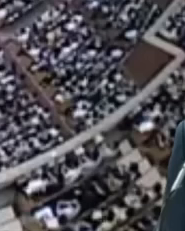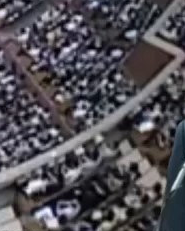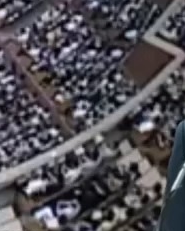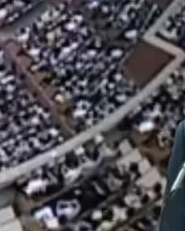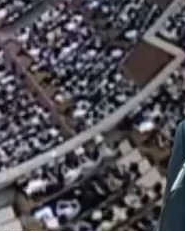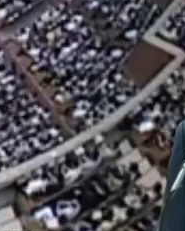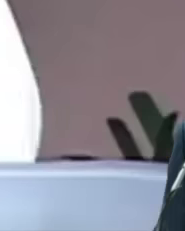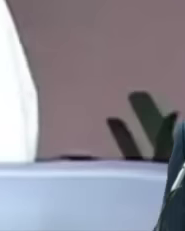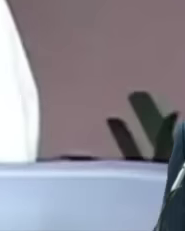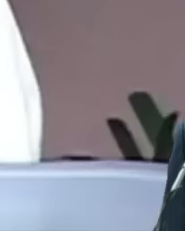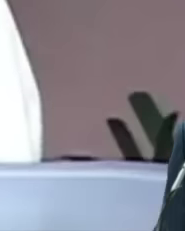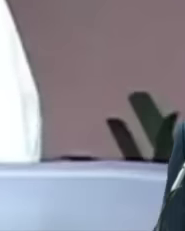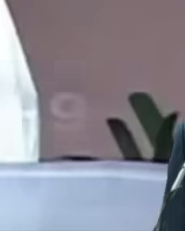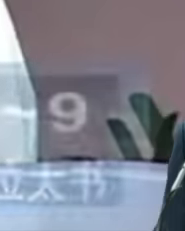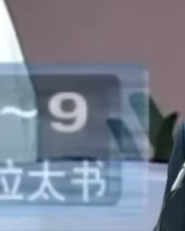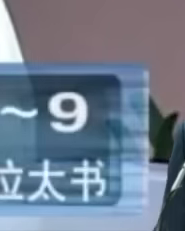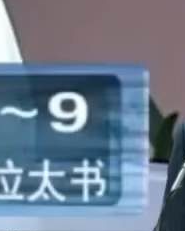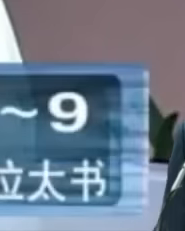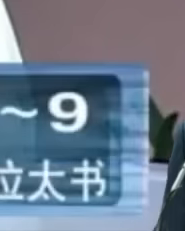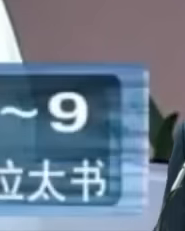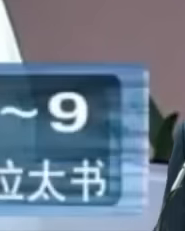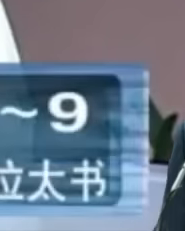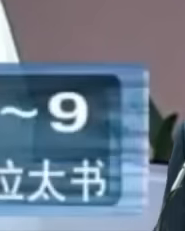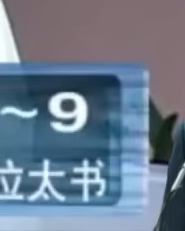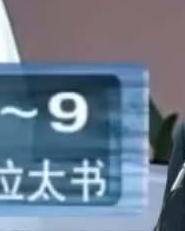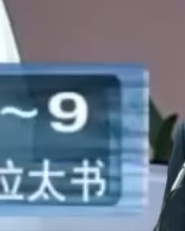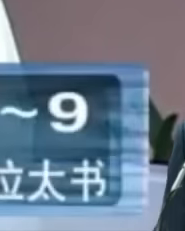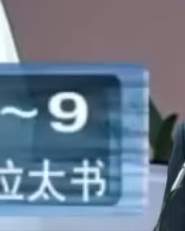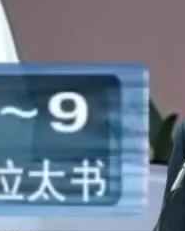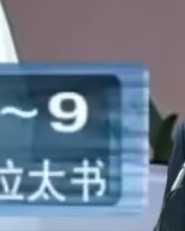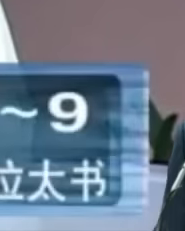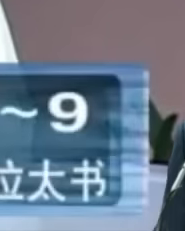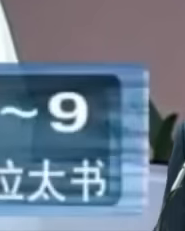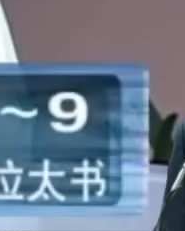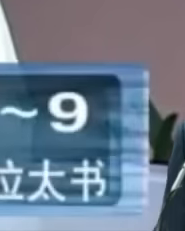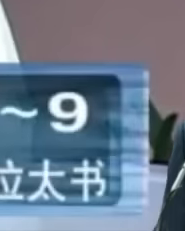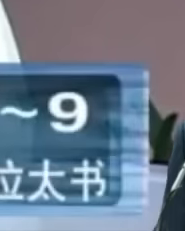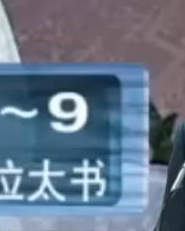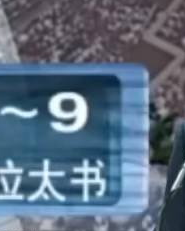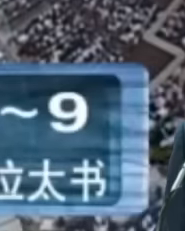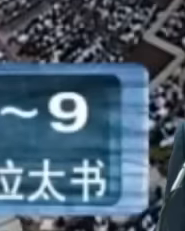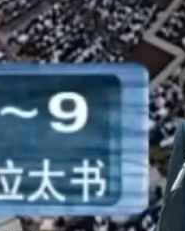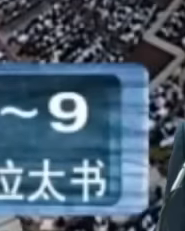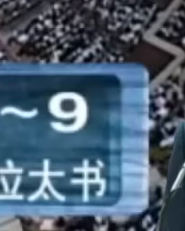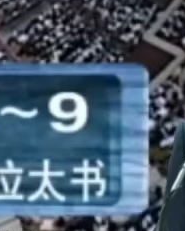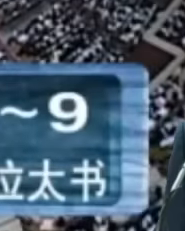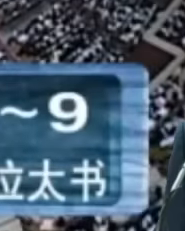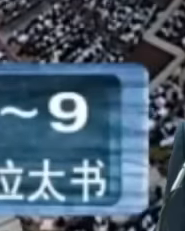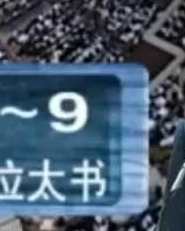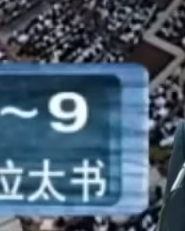이 시간 은혜 받으실 하나님의 말씀은 갈라디아서 6장 7절에서 9절입니다